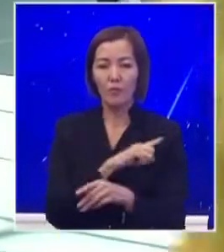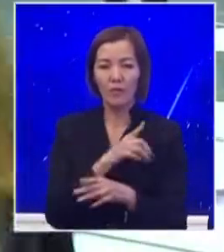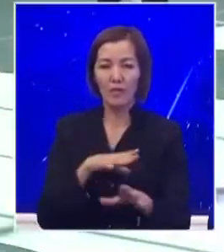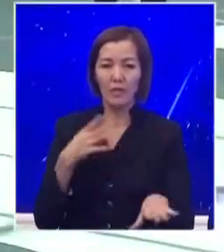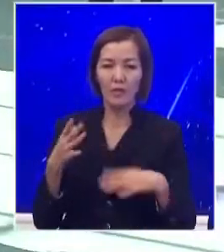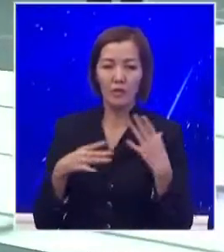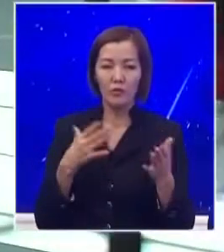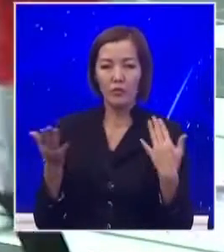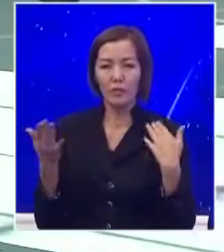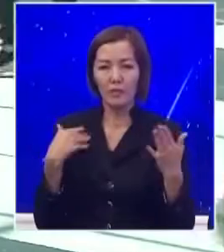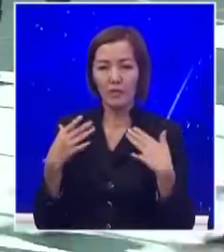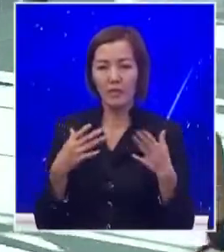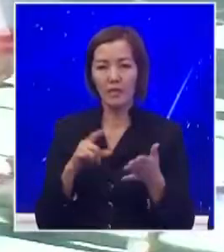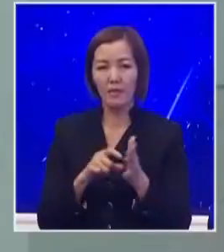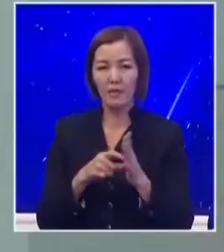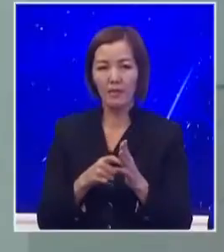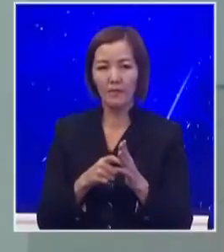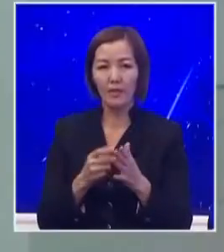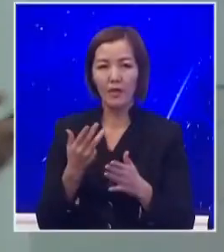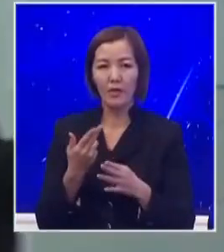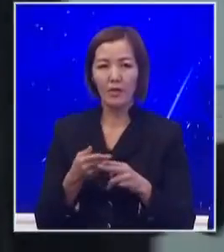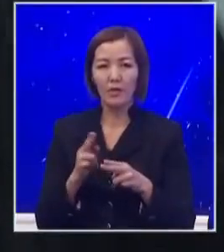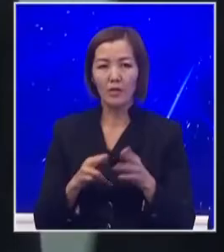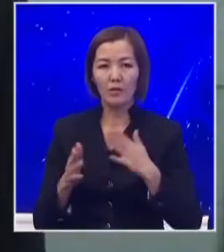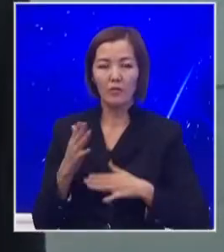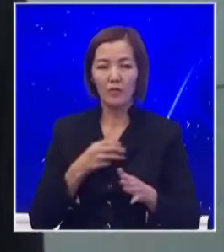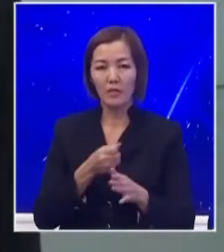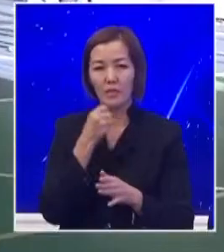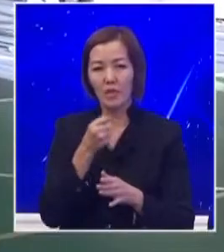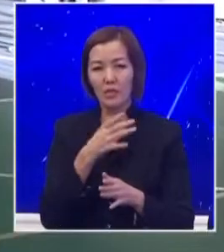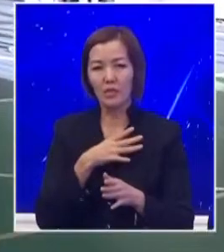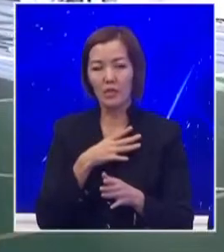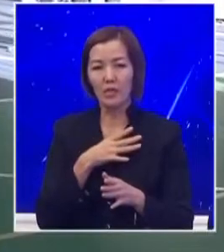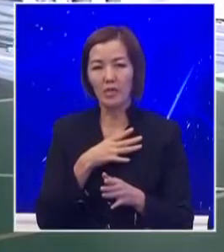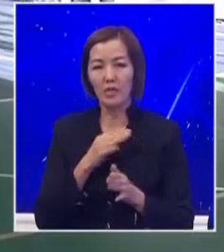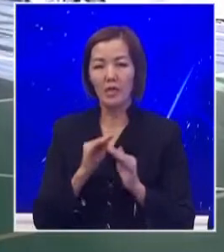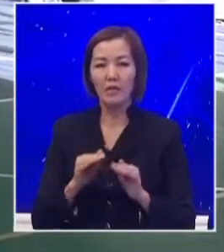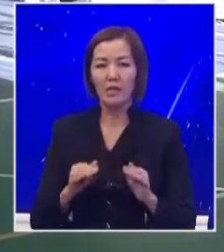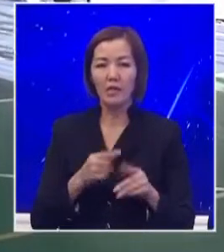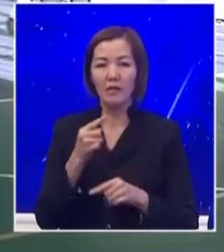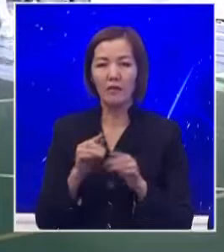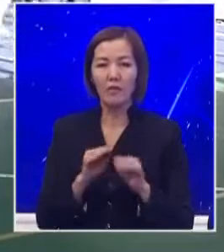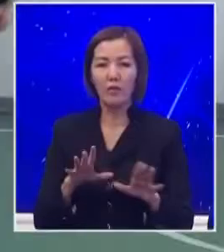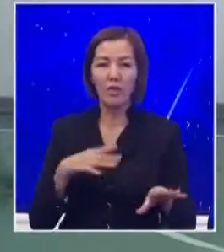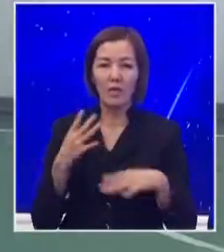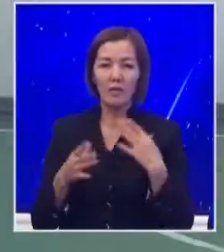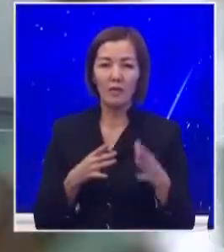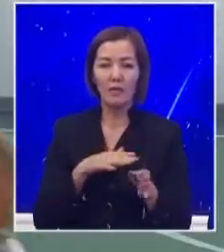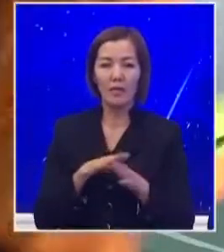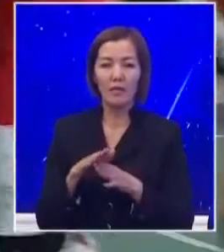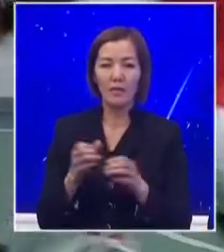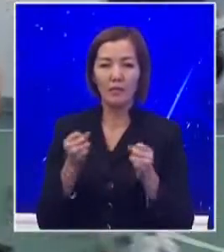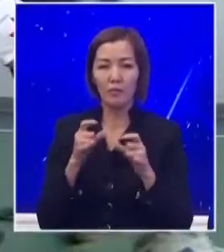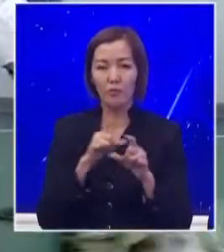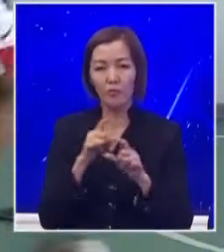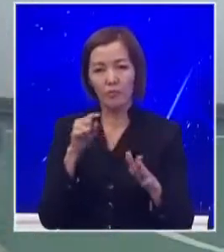тренажерном зале. Особо обрадовались этой новости и старшее поколение. Теперь их дети и внуки будут тренироваться в полноценном